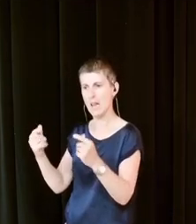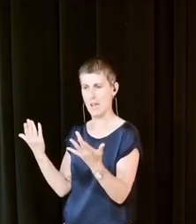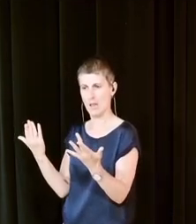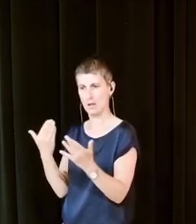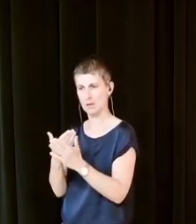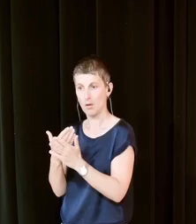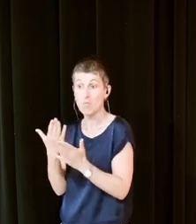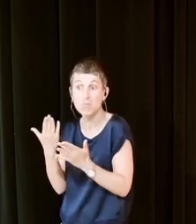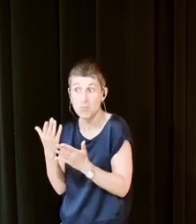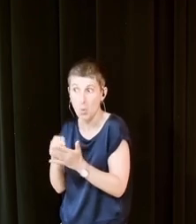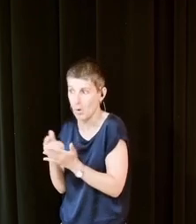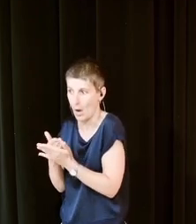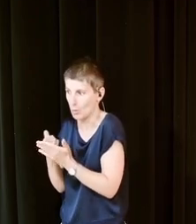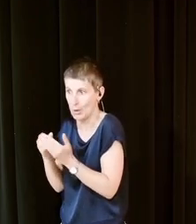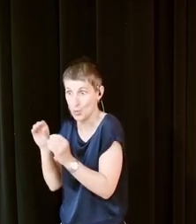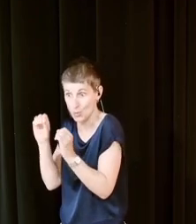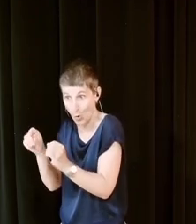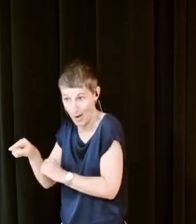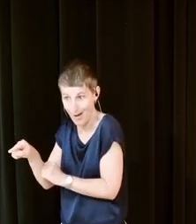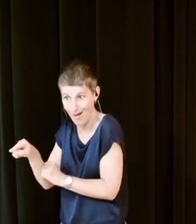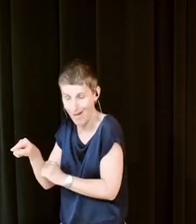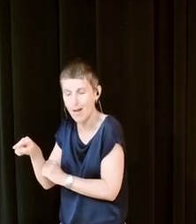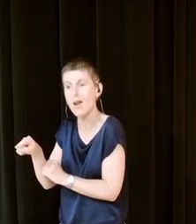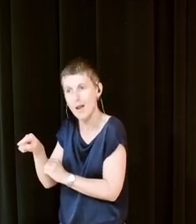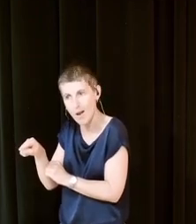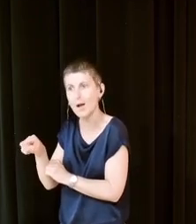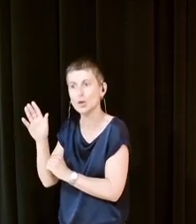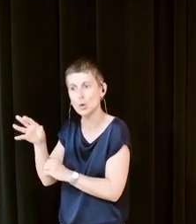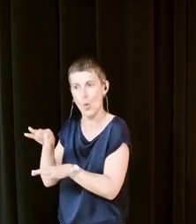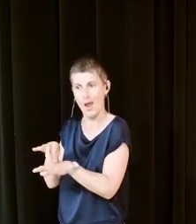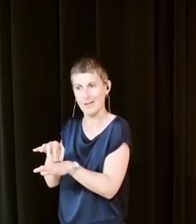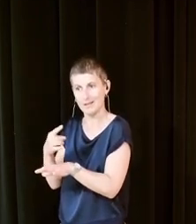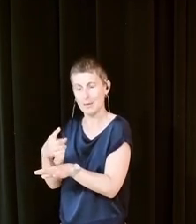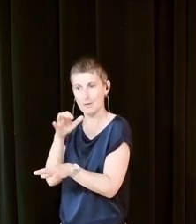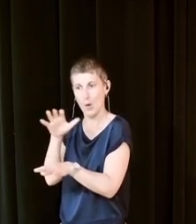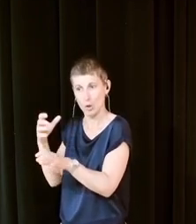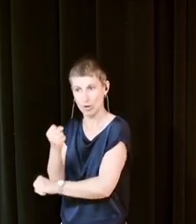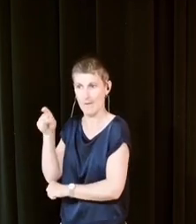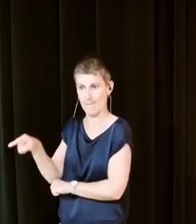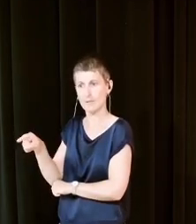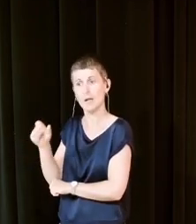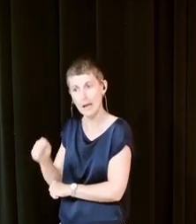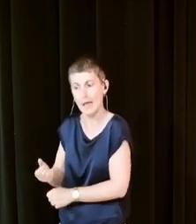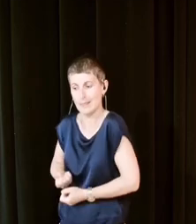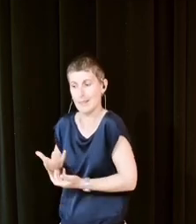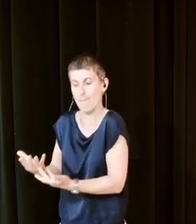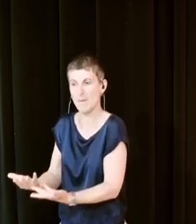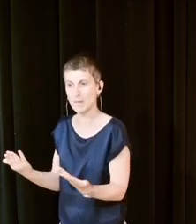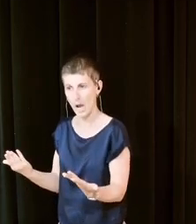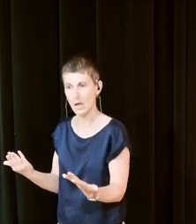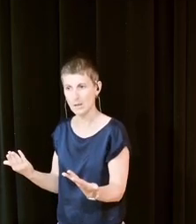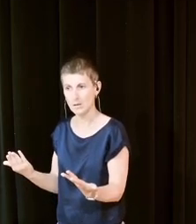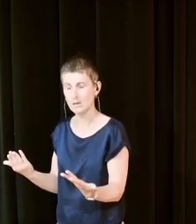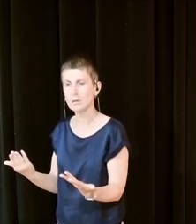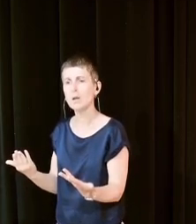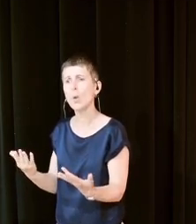keine Ausbildung eben in dem Bereich hatte, eine Möglichkeit hatte, sich mitzuteilen. Und für mich jetzt auch